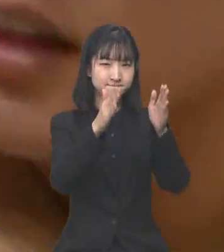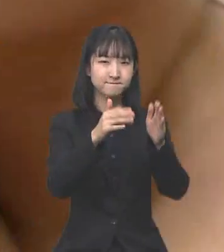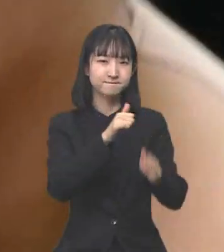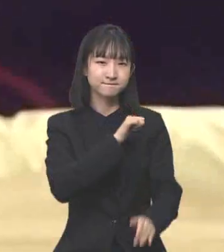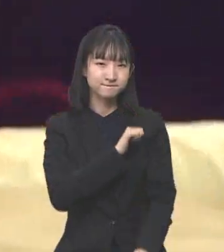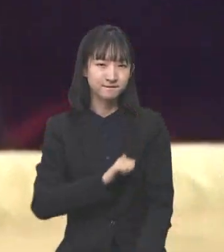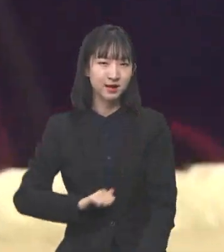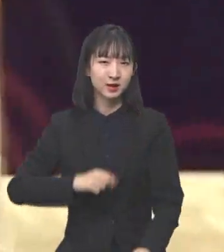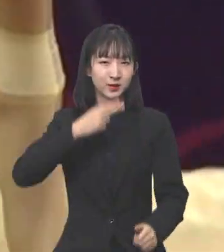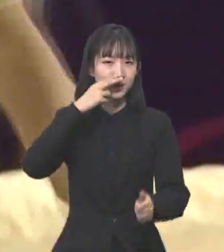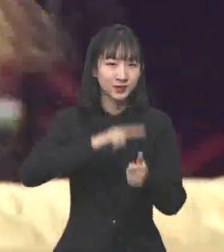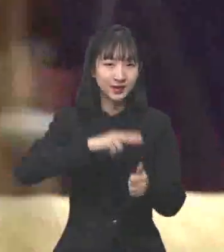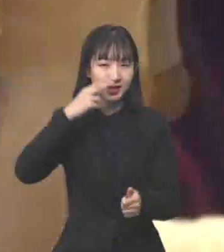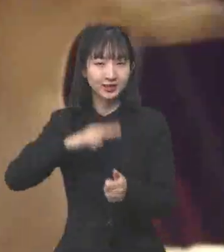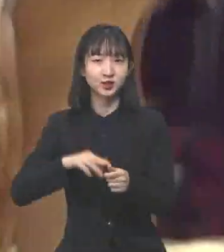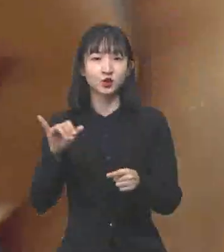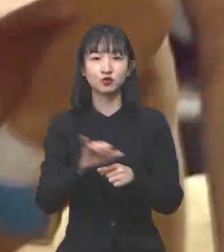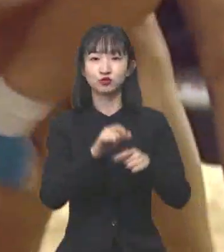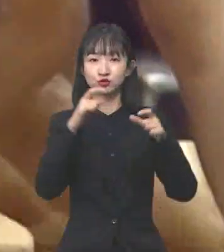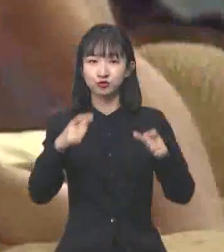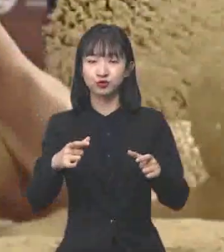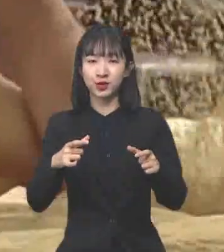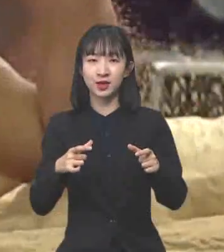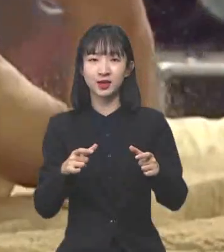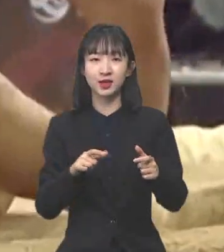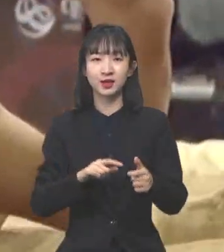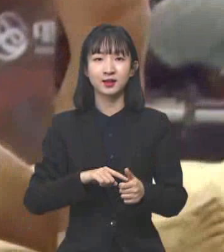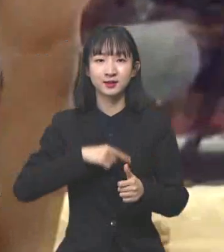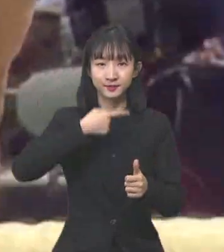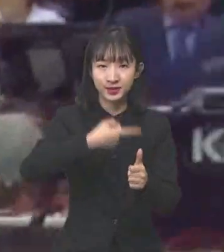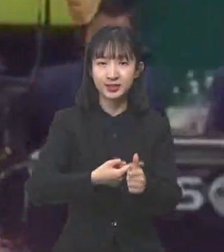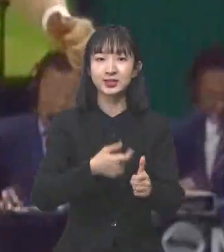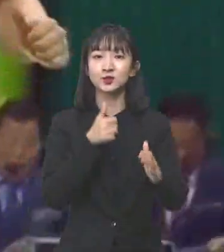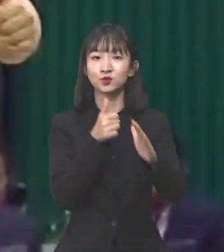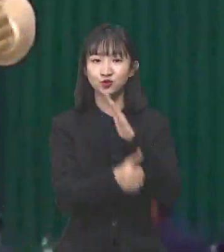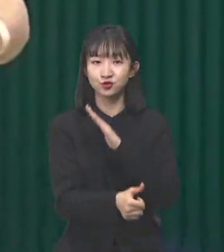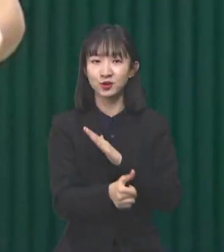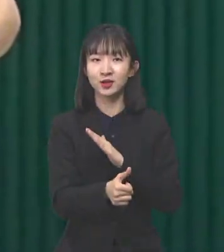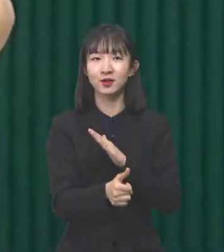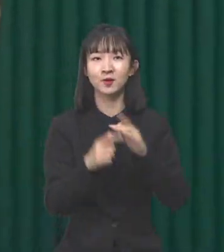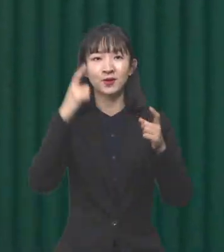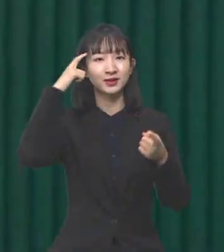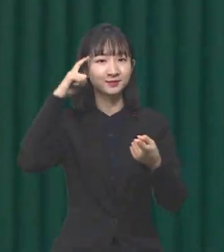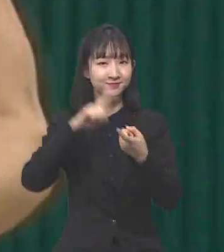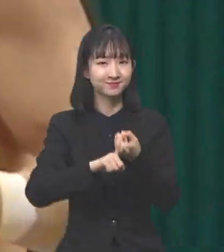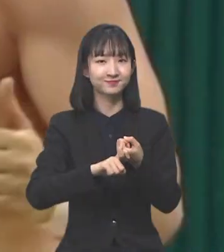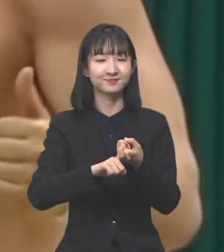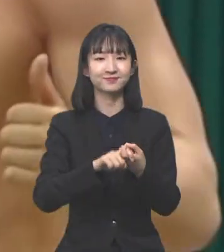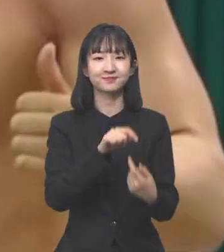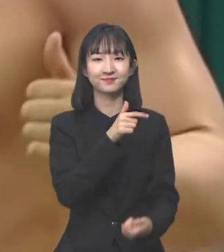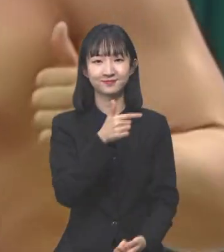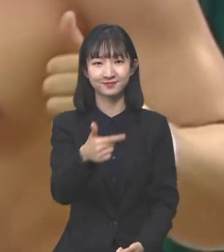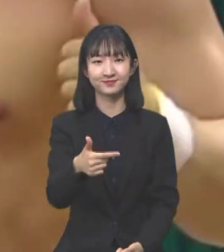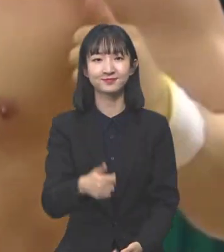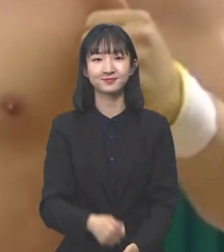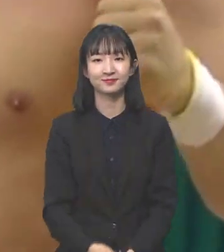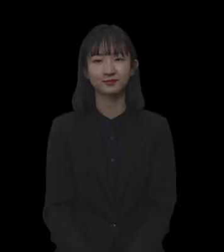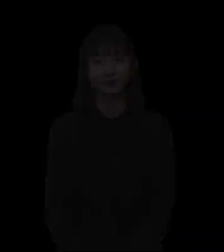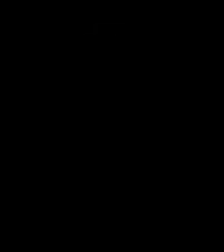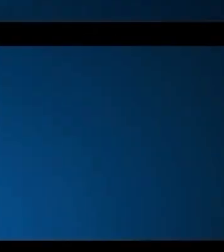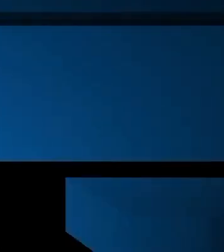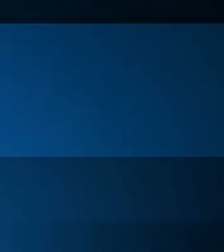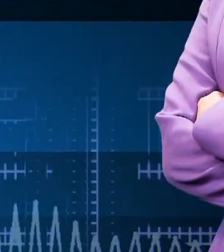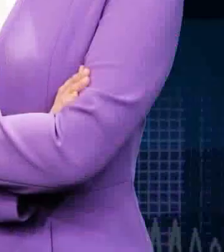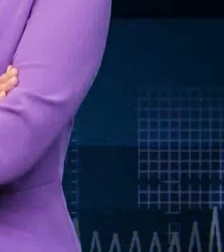연수구청 씨름단 소속의 황 창 섭 선수에 관심이 모아지고 있습니다 niv 는 원 태그입니다